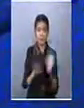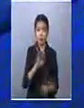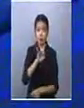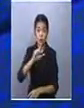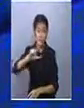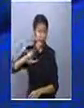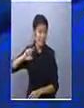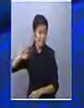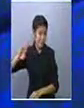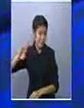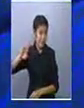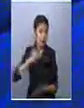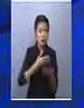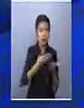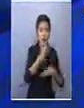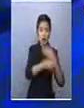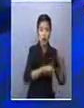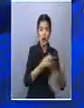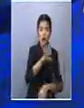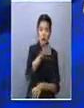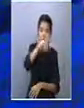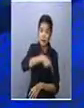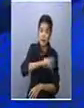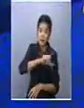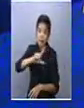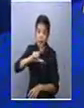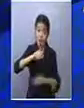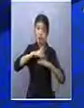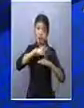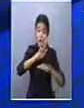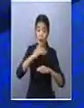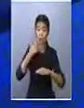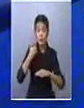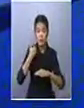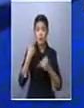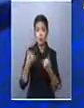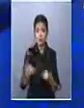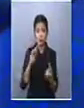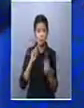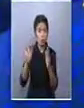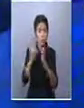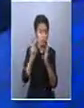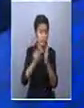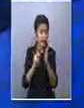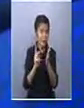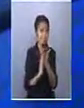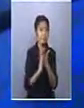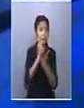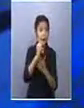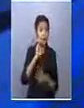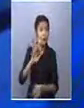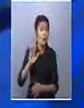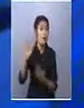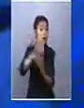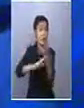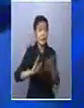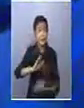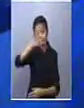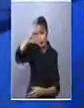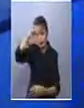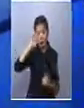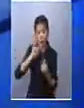ารหนี้ 4,000 กว่าล้านบาทปัจจัยในวันนี้ติดตามค่ะเรื่องราวของการผ่านร่างกฎหมายของกรีซนะคะในการที่จะบรรลุข้อตกลงกับเจ้